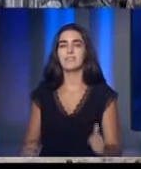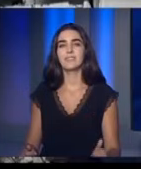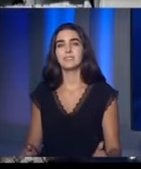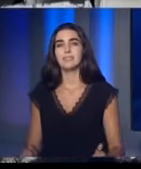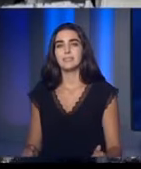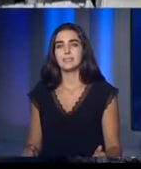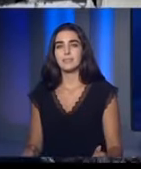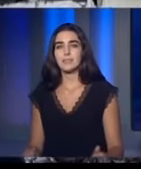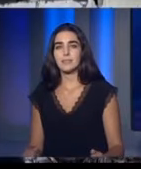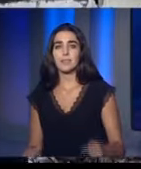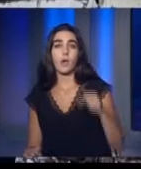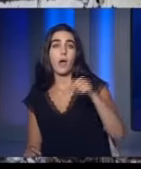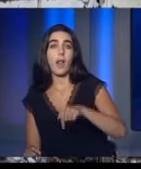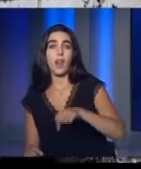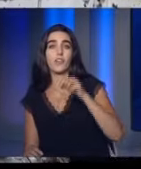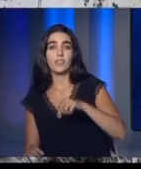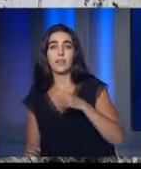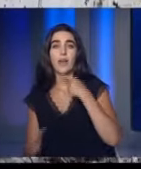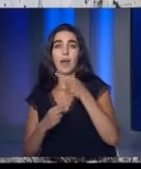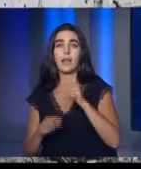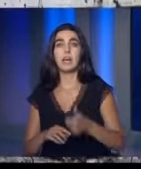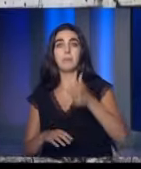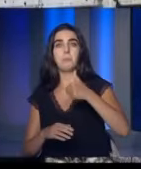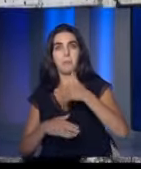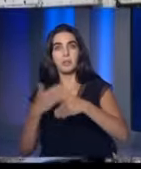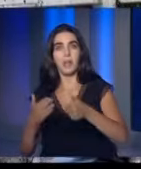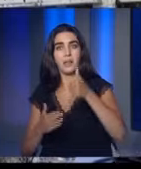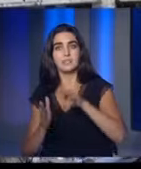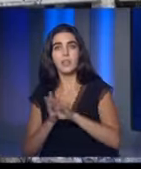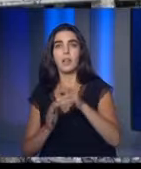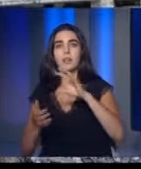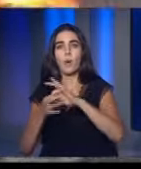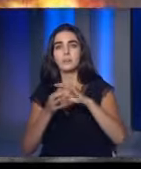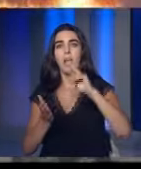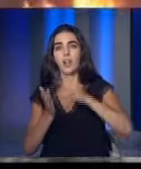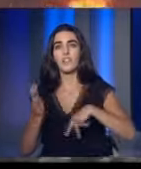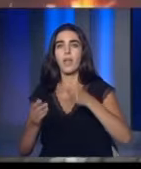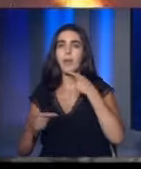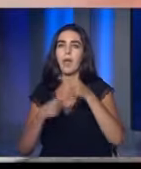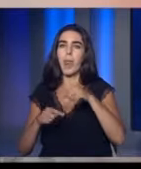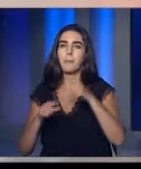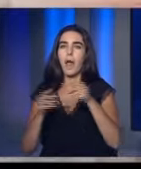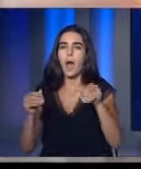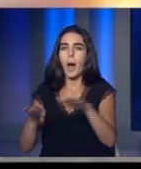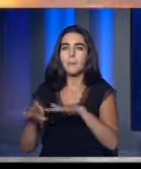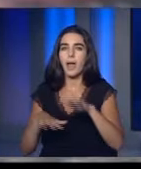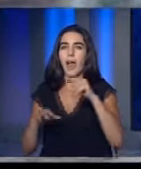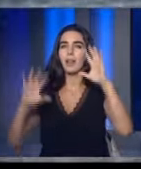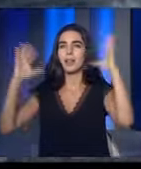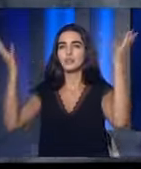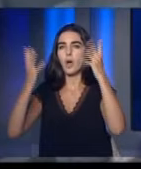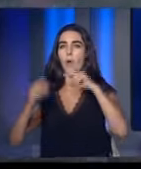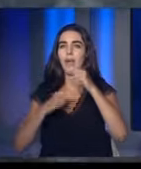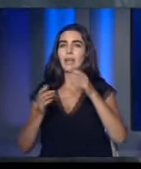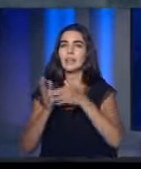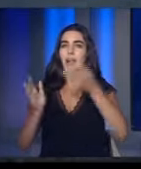بعض الوقت إلى ما بعد خطابه بالكونغرس؟ على كل، رغم البوادر الإيجابية لإمكانيات التوصل إلى اتفاق، تبقى العبرة